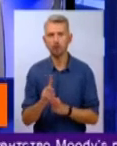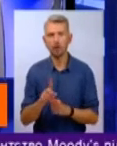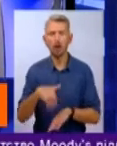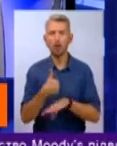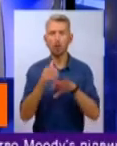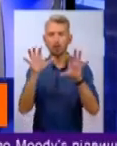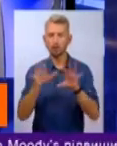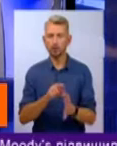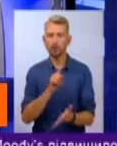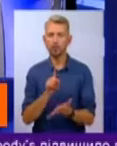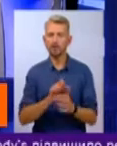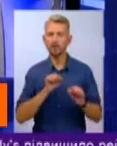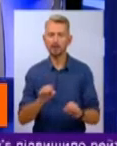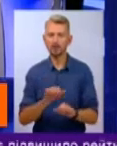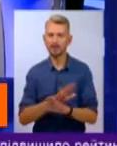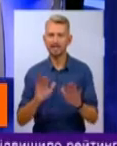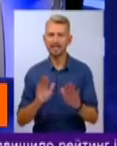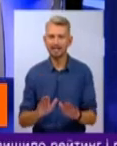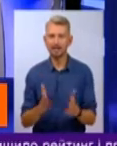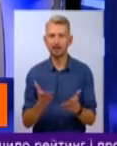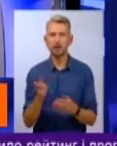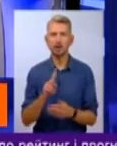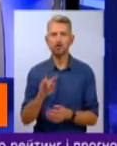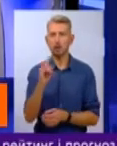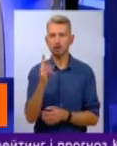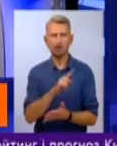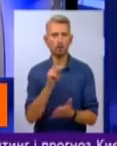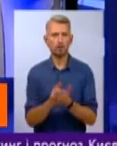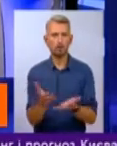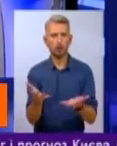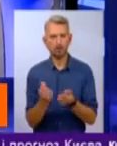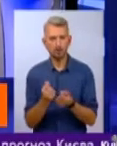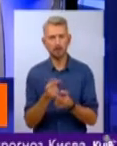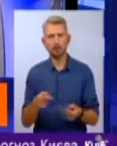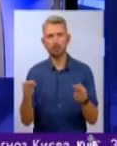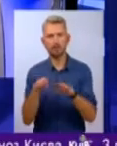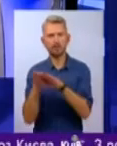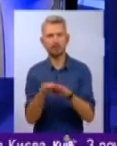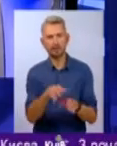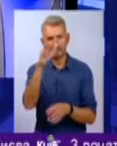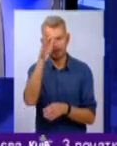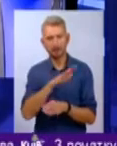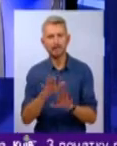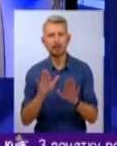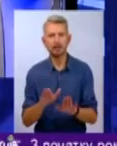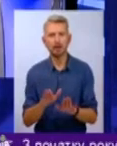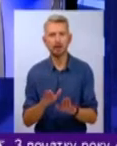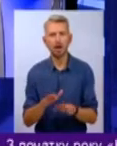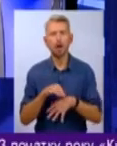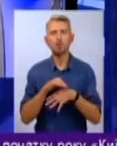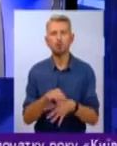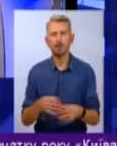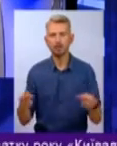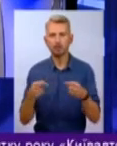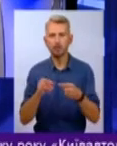Конституція повинна захищати не тільки, наприклад, те, що дитина повинна отримати відповідний там стандарт знань, не тільки провести